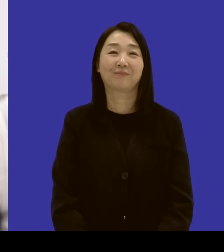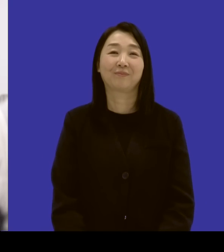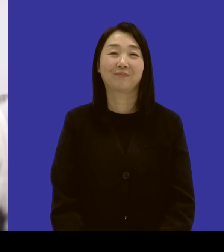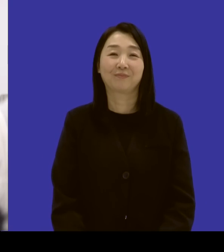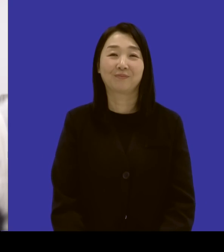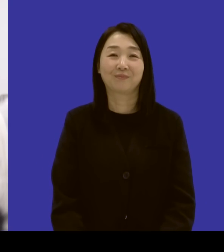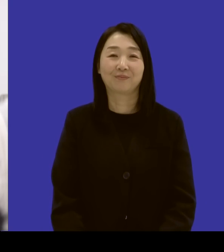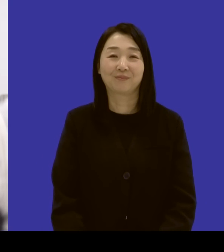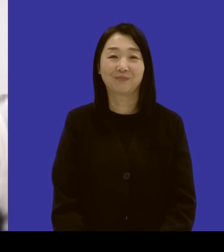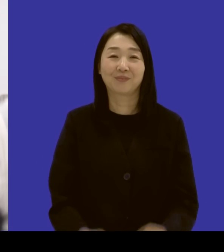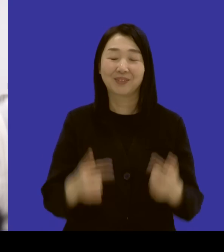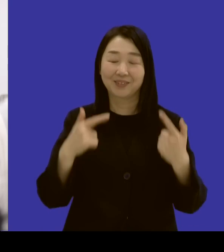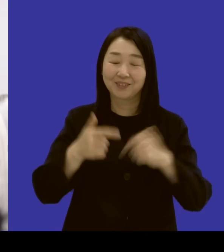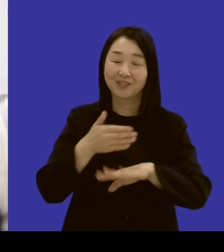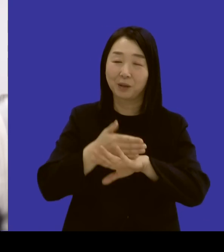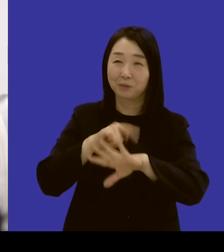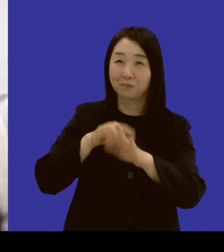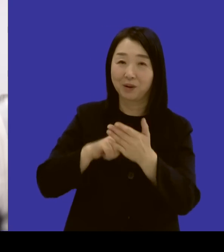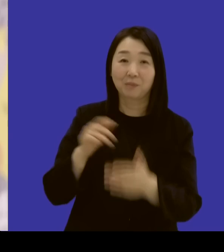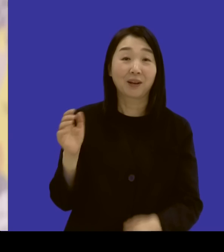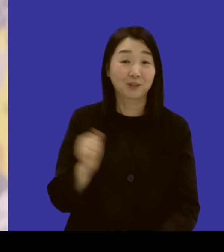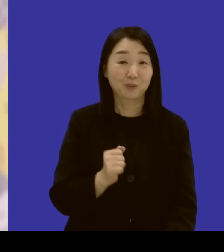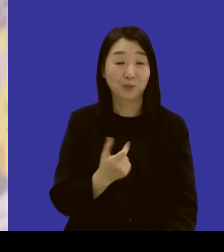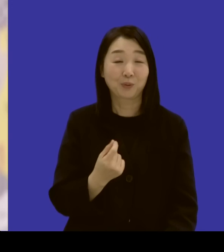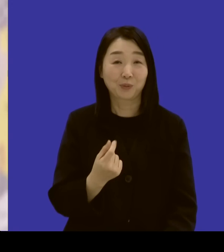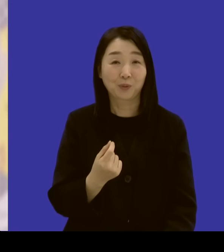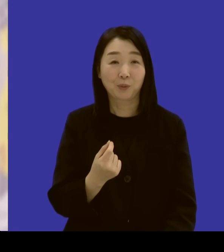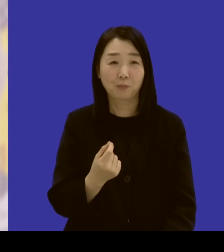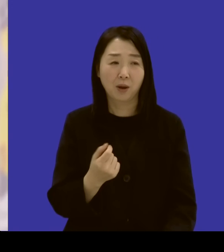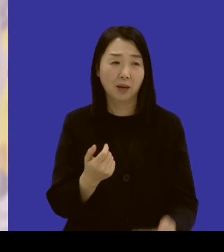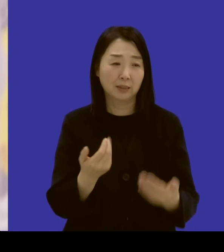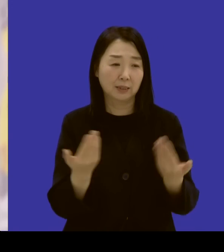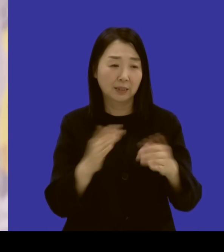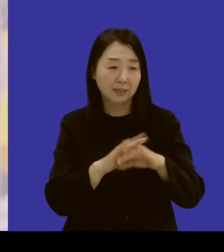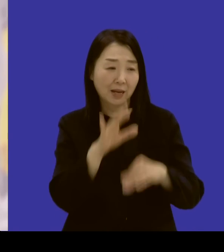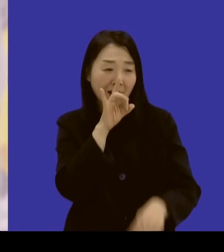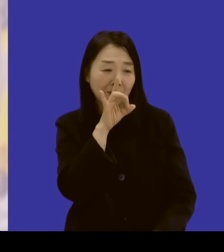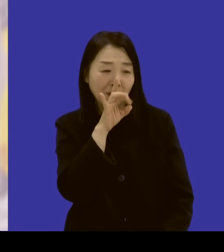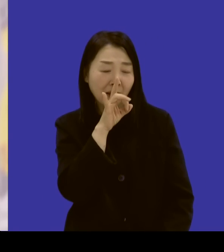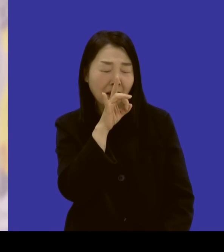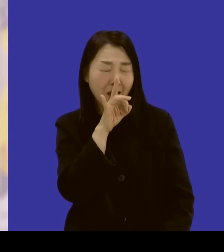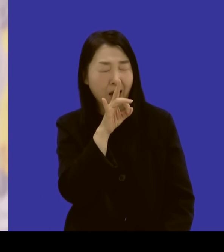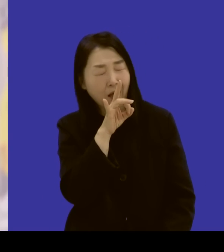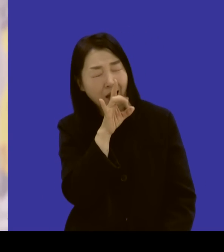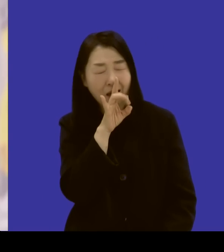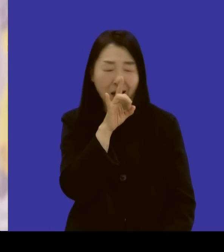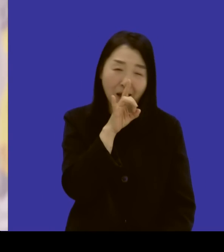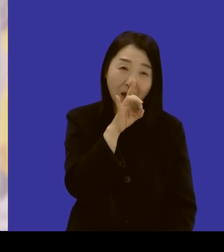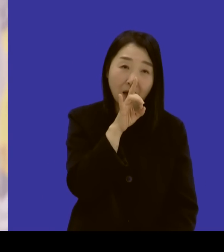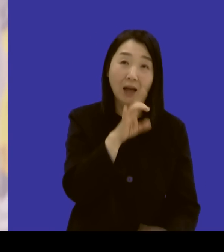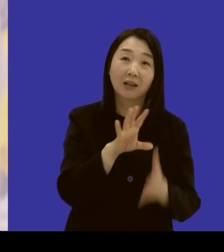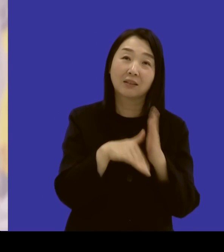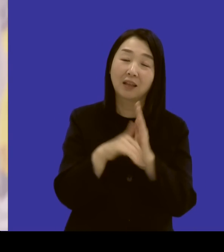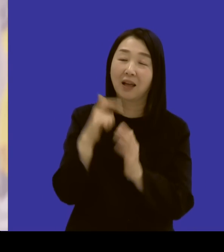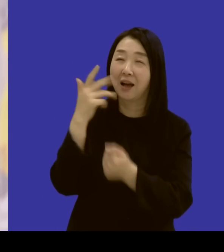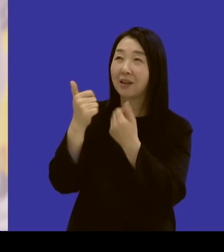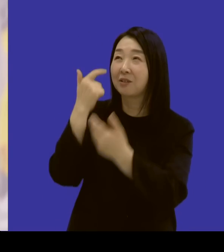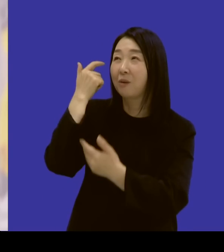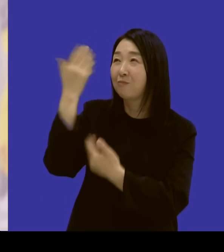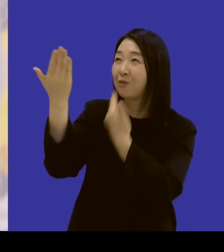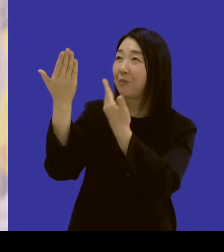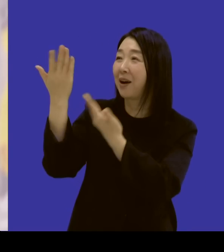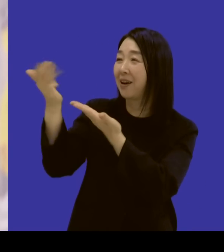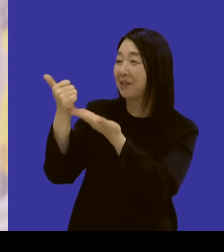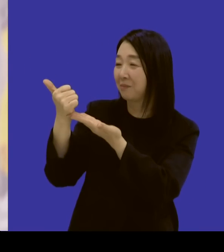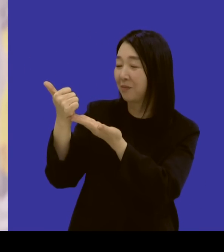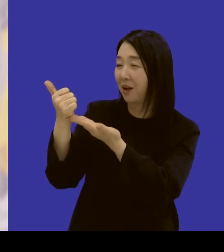아닌가. 늘 감사의 마음으로 그리고 무슨 일이 안 풀렸을 때 오히려 더 여쭤볼 수 있고 더 하나님과